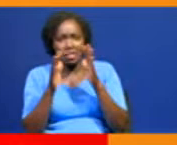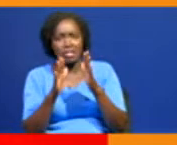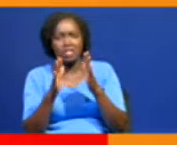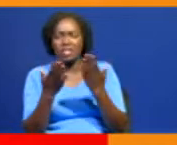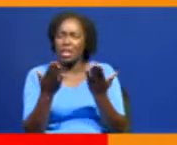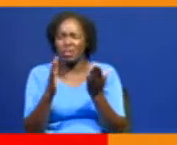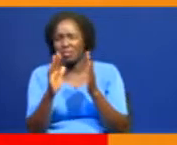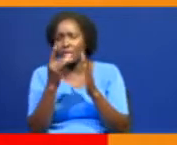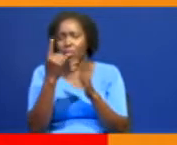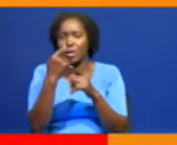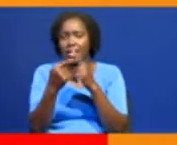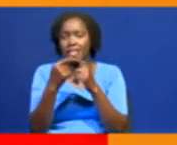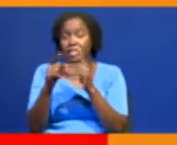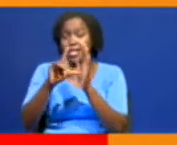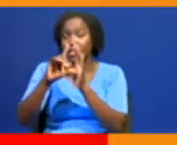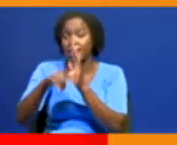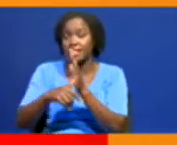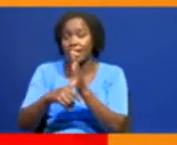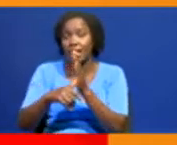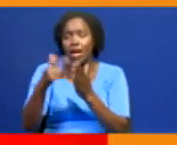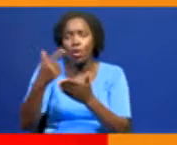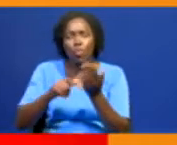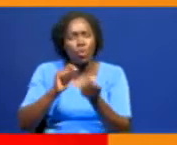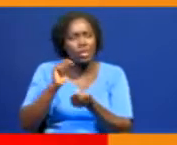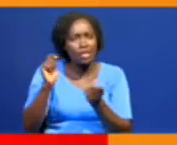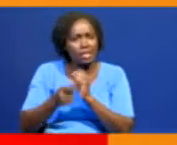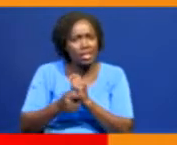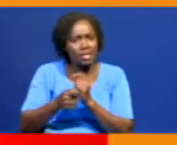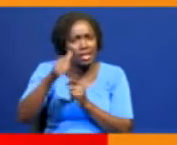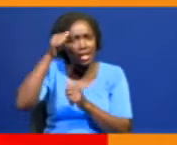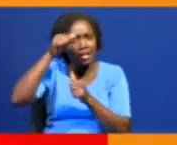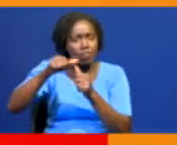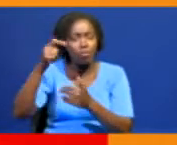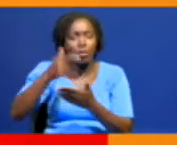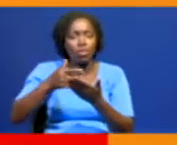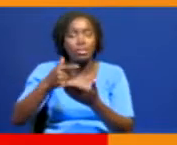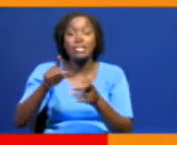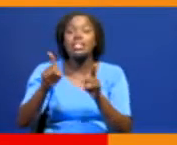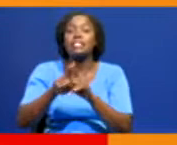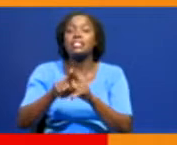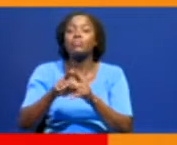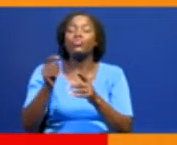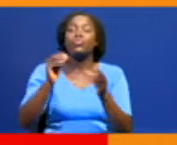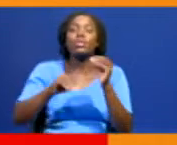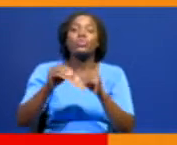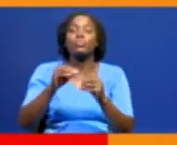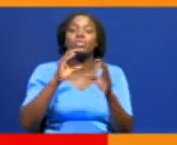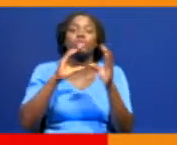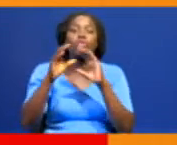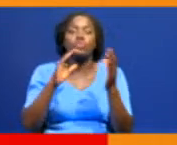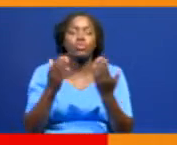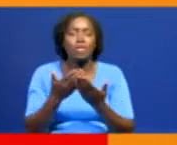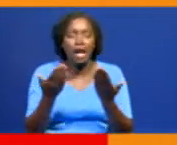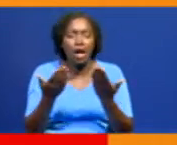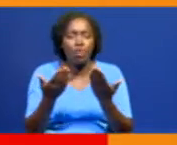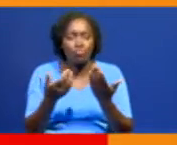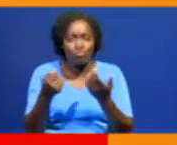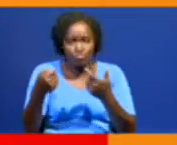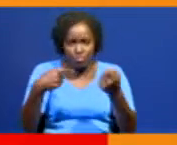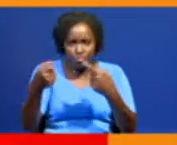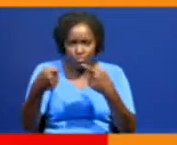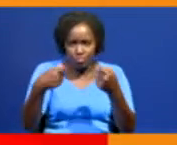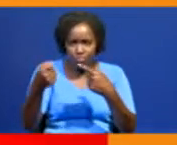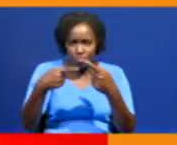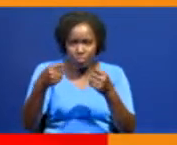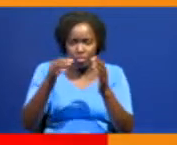takriban mwaka mmoja baadaye, vipi imebadilika? Mtazamaji, kumbuka na wewe pia hapo ulipo unaweza changia. Ni vipi utafanya hivyo? Tembelea mitandao yetu ya kijamii, Facebook,